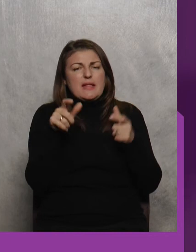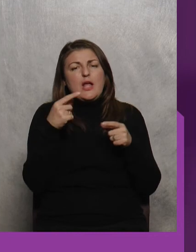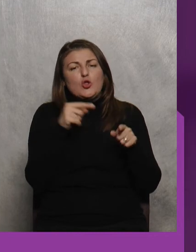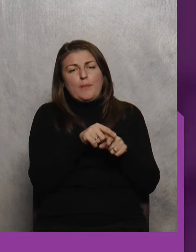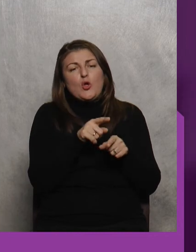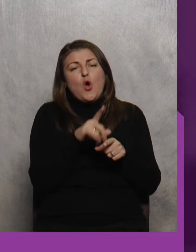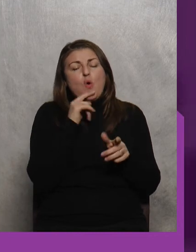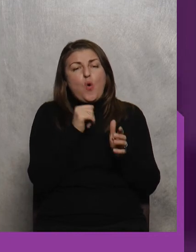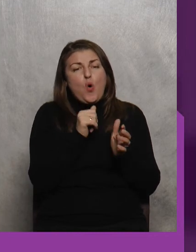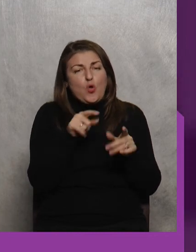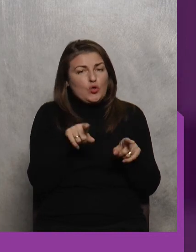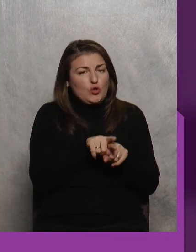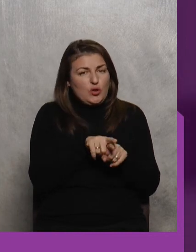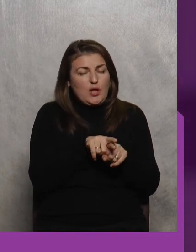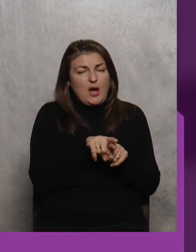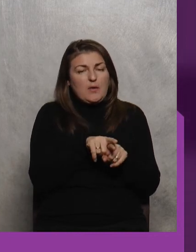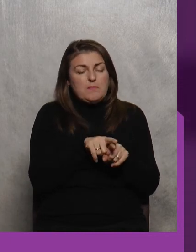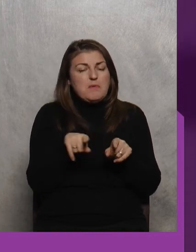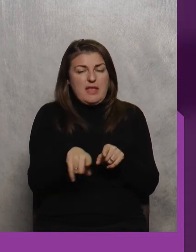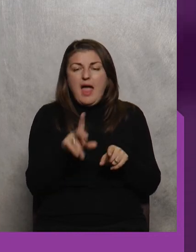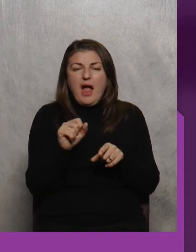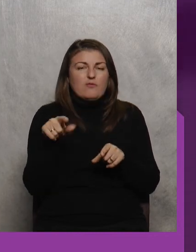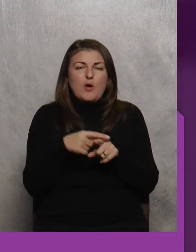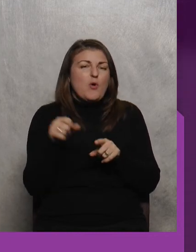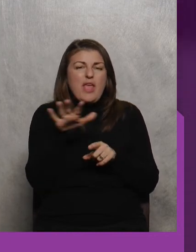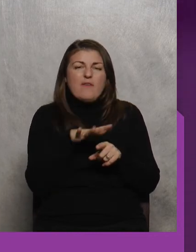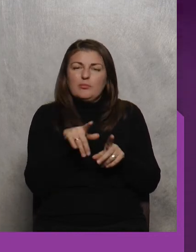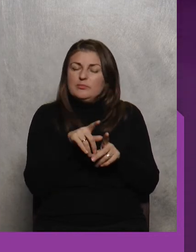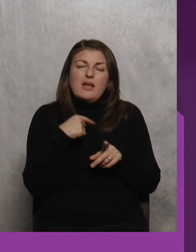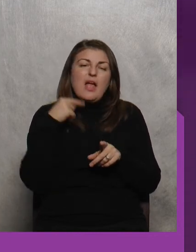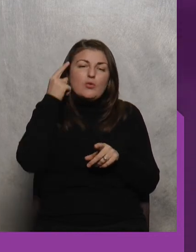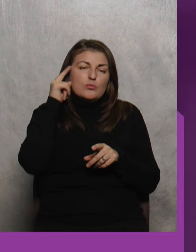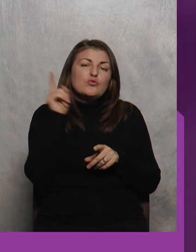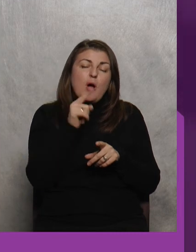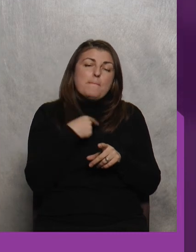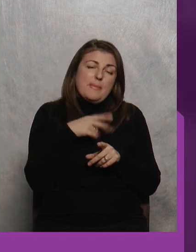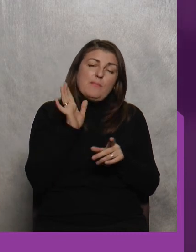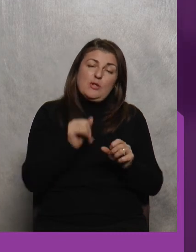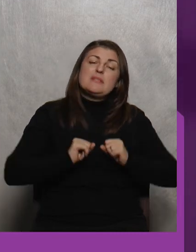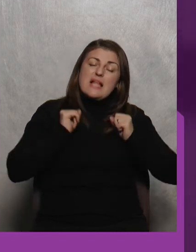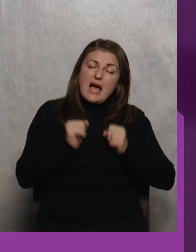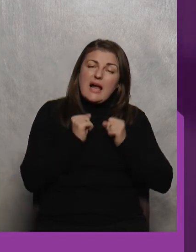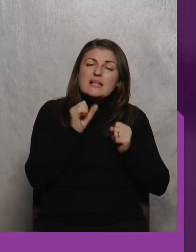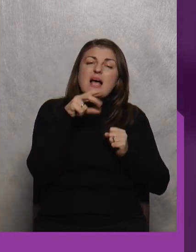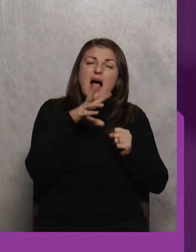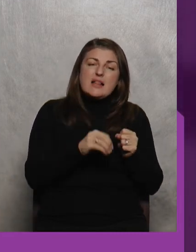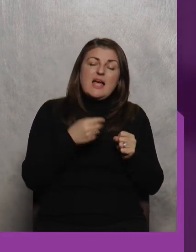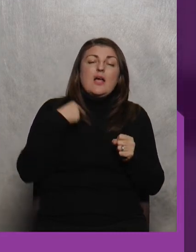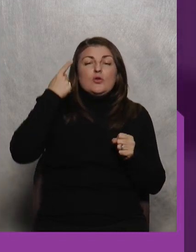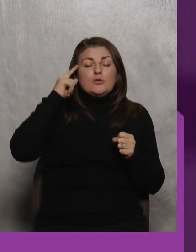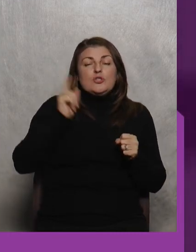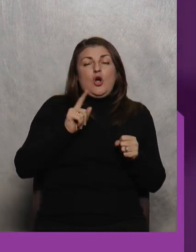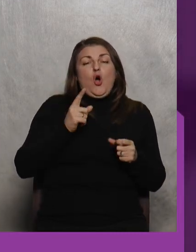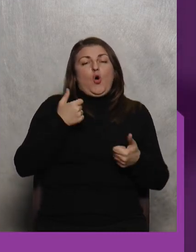Тобто у кожній... Такої гегемонії, як на цьому Євро, вже не вийде, мабуть? Я думаю, ми будемо старатися, ну, але